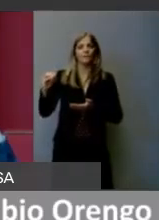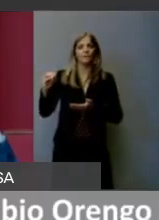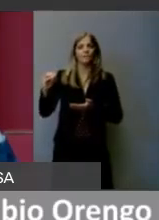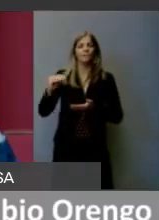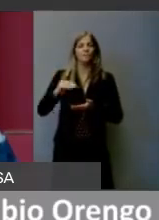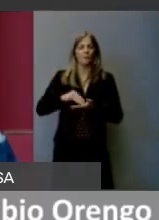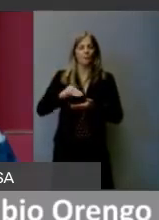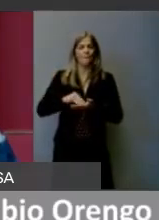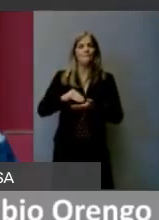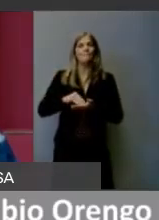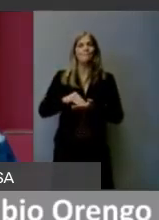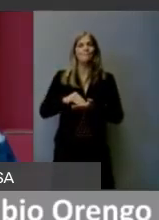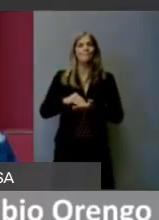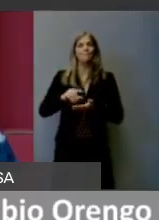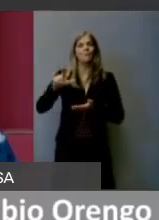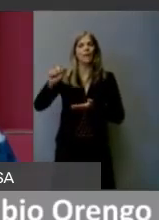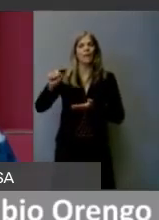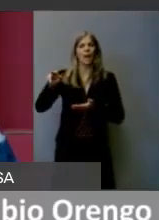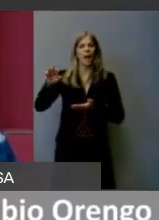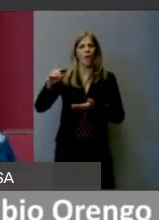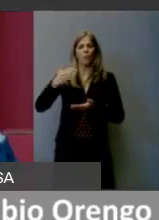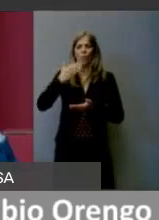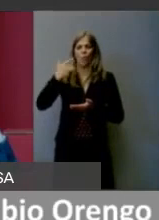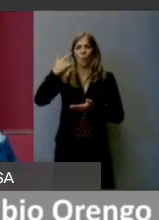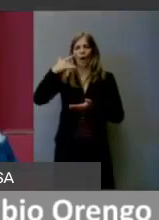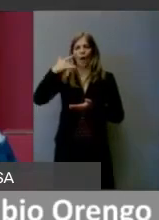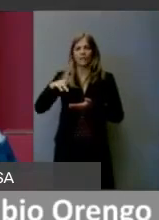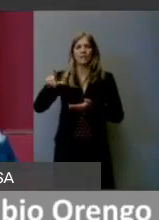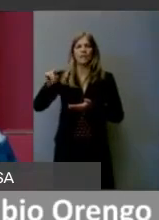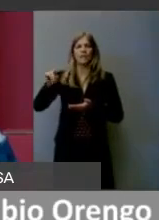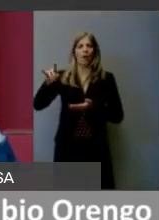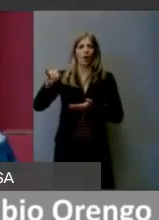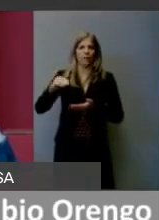presente, Lauro, assente giustificata. Lodi,